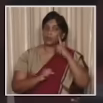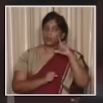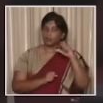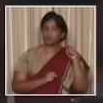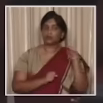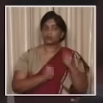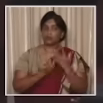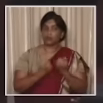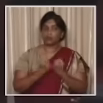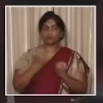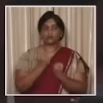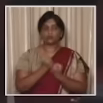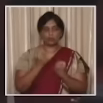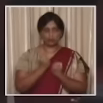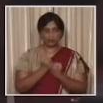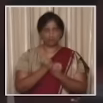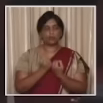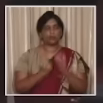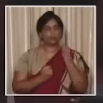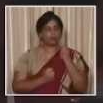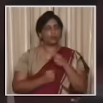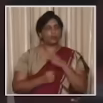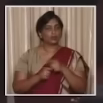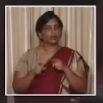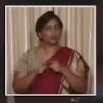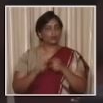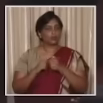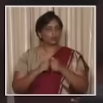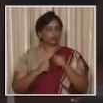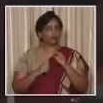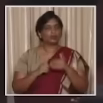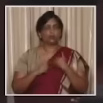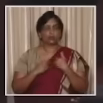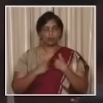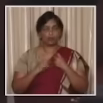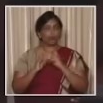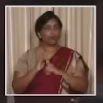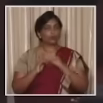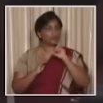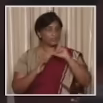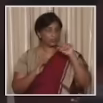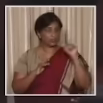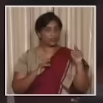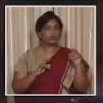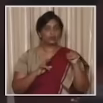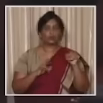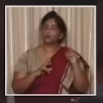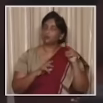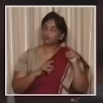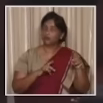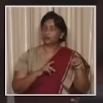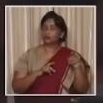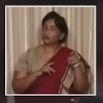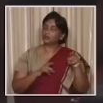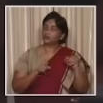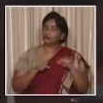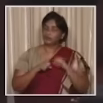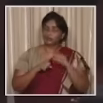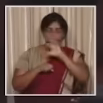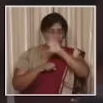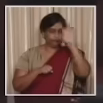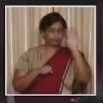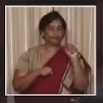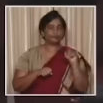සඳහා අවශ්‍ය සහයෝගය අපිට ලබා දුන්නා. ඒ අනුව මේ වෙනකොට අපිට OCC එක, ඒ කියන්නේ පැරිස් ක්ලබ් එක ඇතුළු OCC එකේ